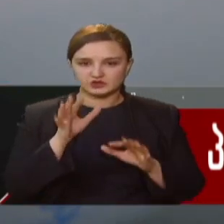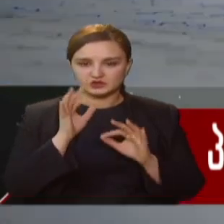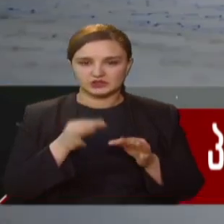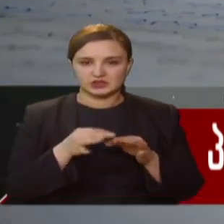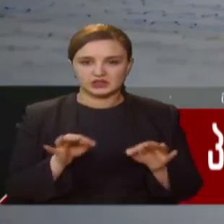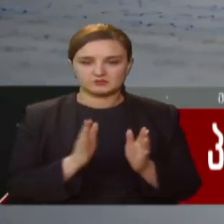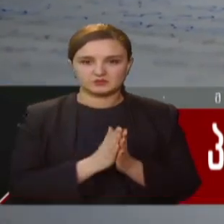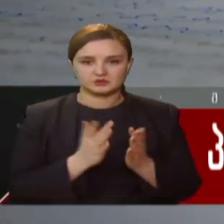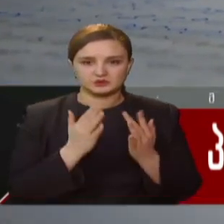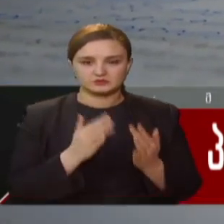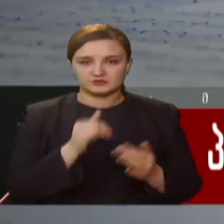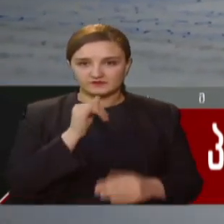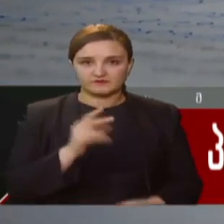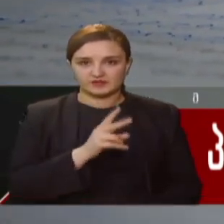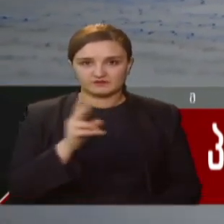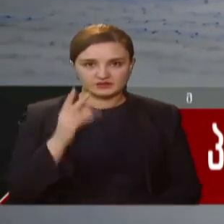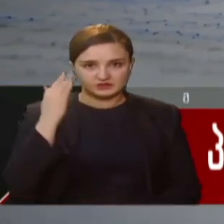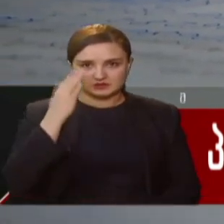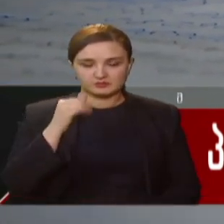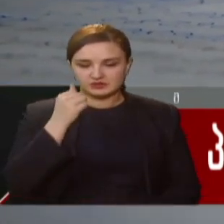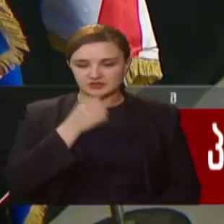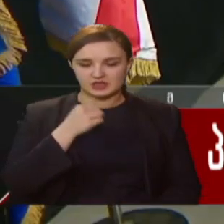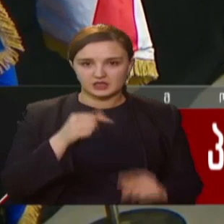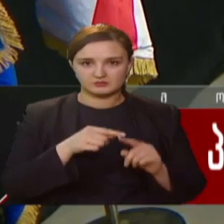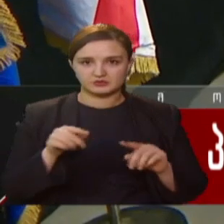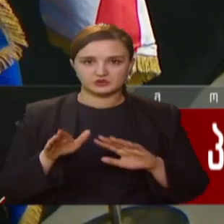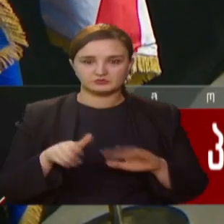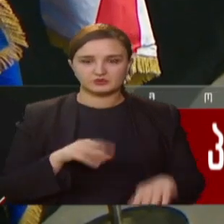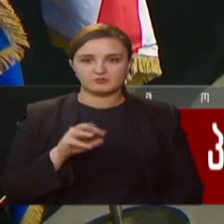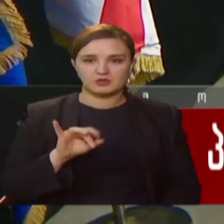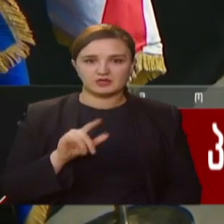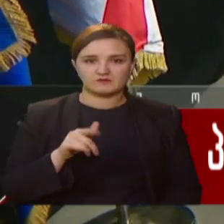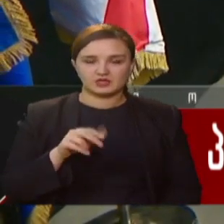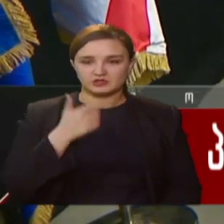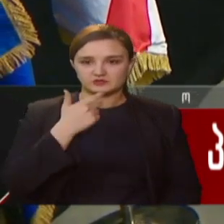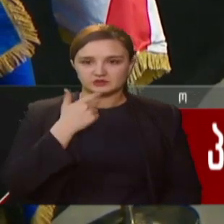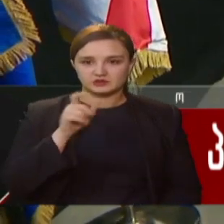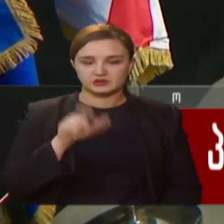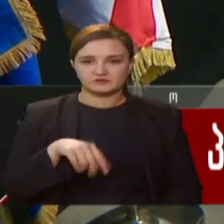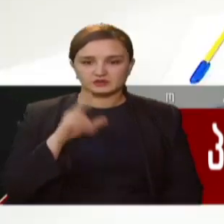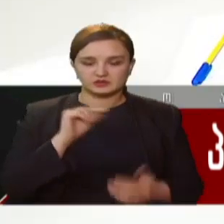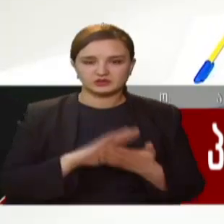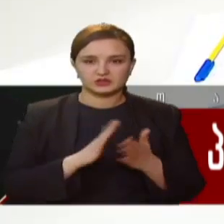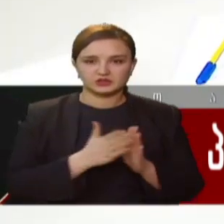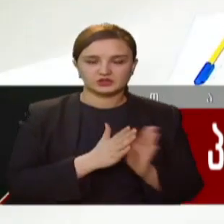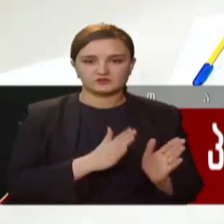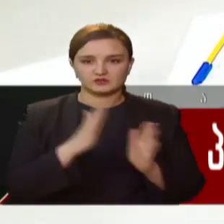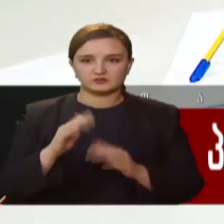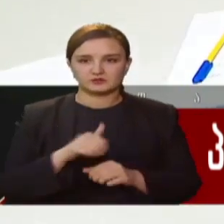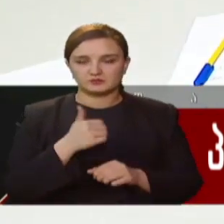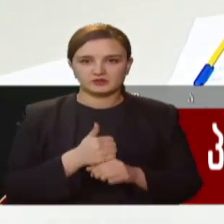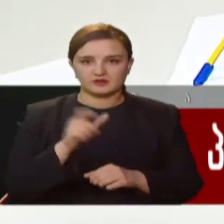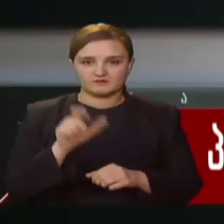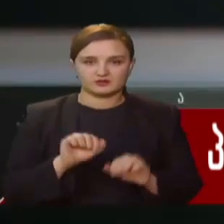tkhovda. Mashin albat veravin tsarmoidgenda, rom tslebis shemdeg igive Georgi Margvelashvili Saakashvilis sasjelis gadavadebis mtavar